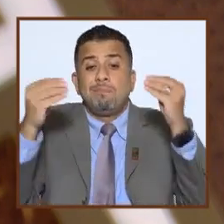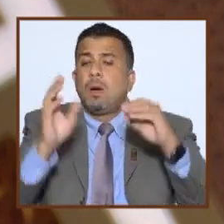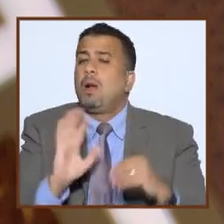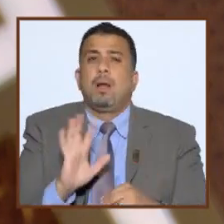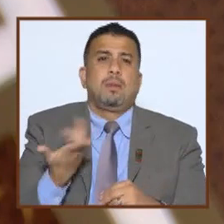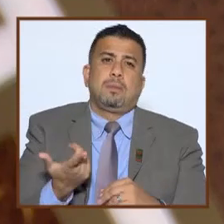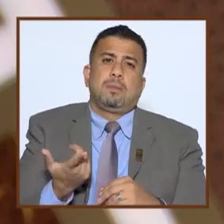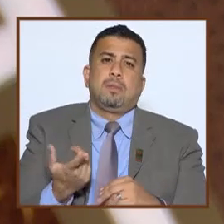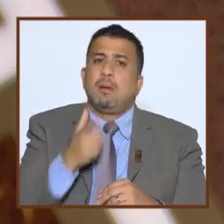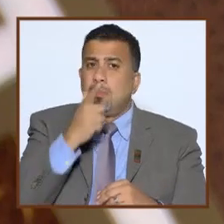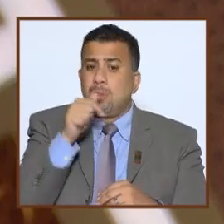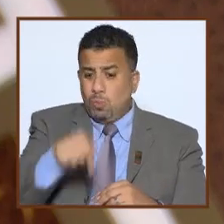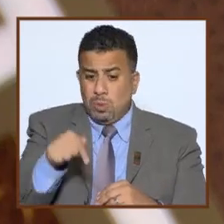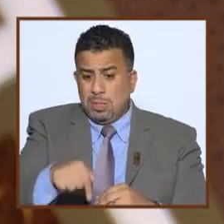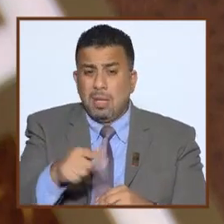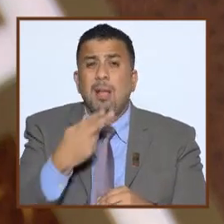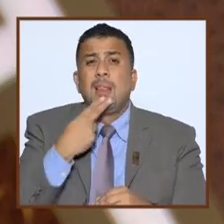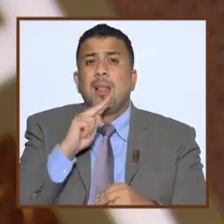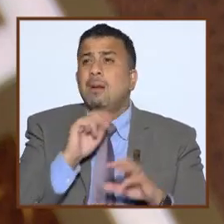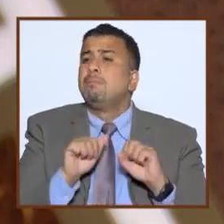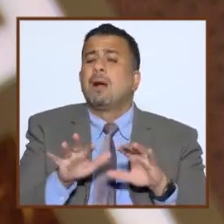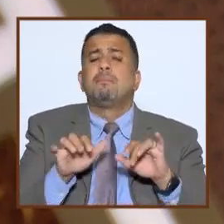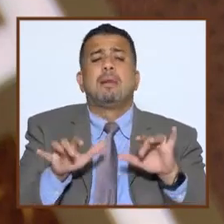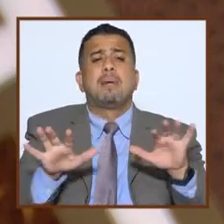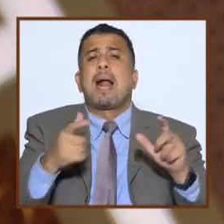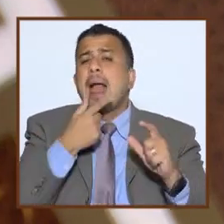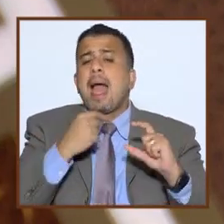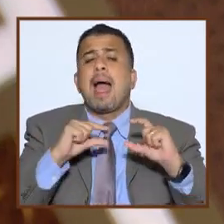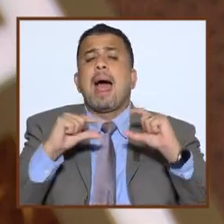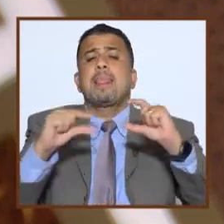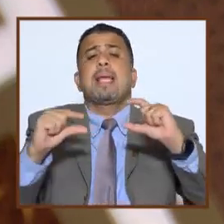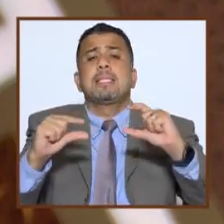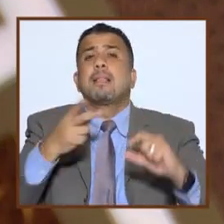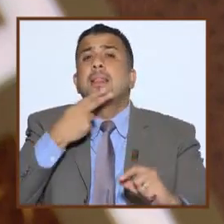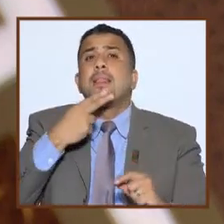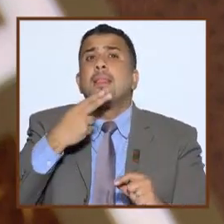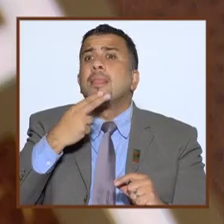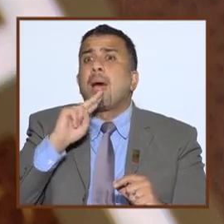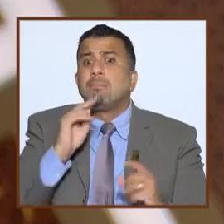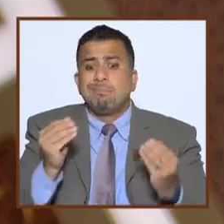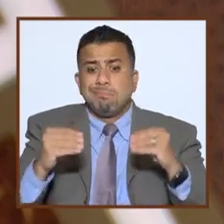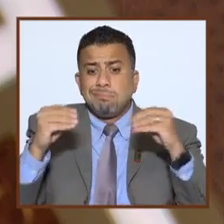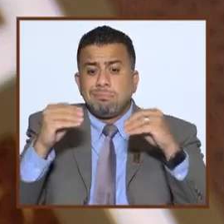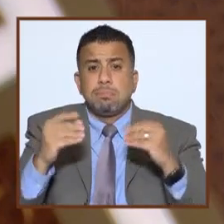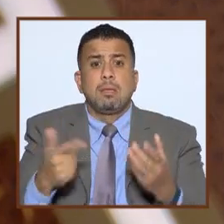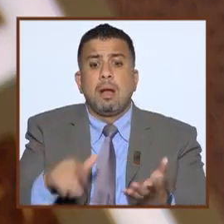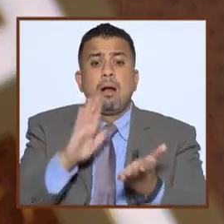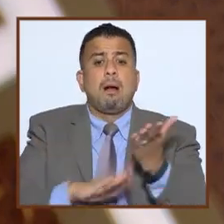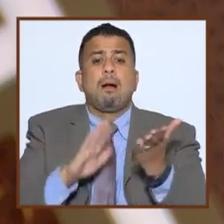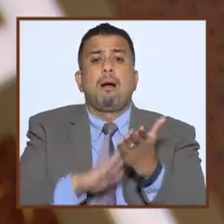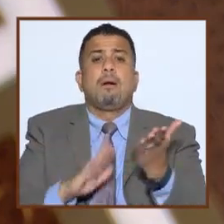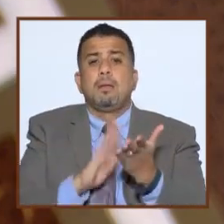والكذب في هذا الوقت او ترويج الاحاديث في هذا الوقت الضعيف والموضوع اخطر من اي وقت سابق لماذا